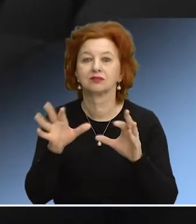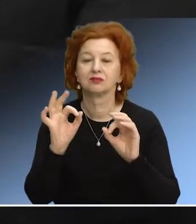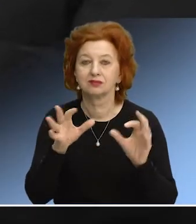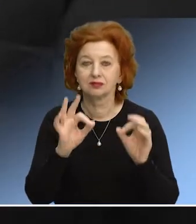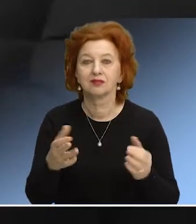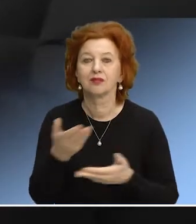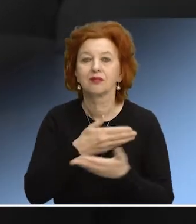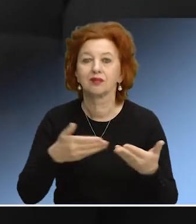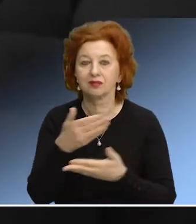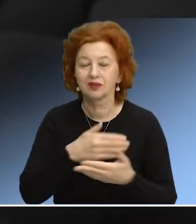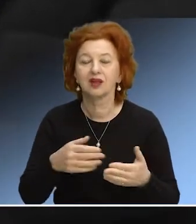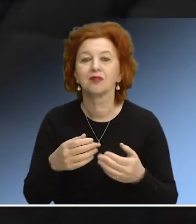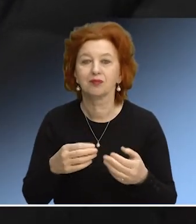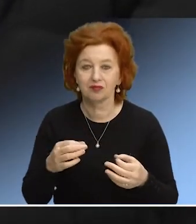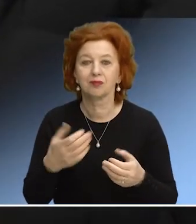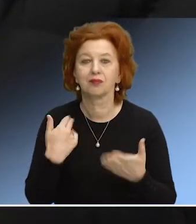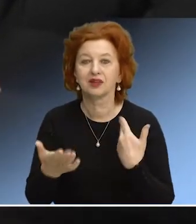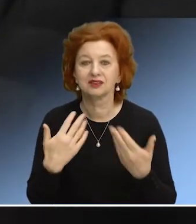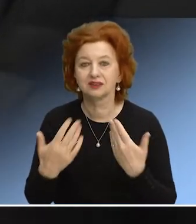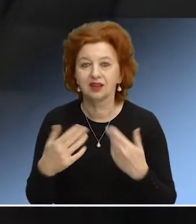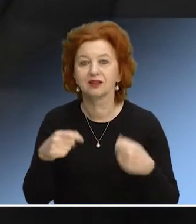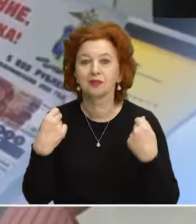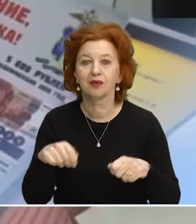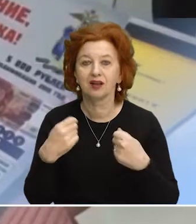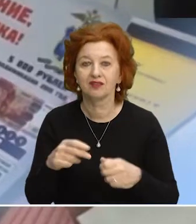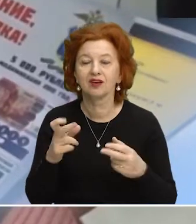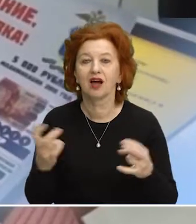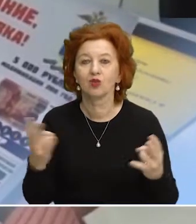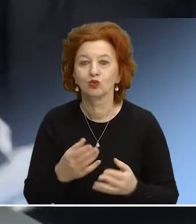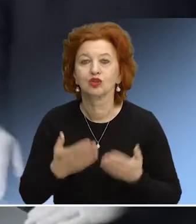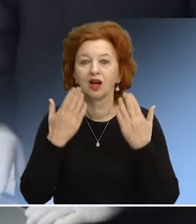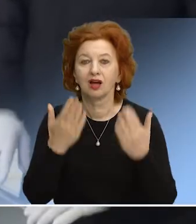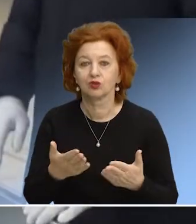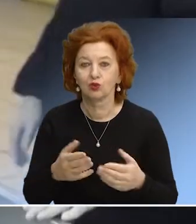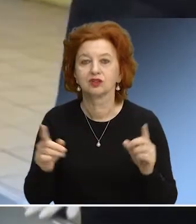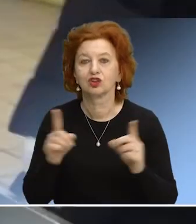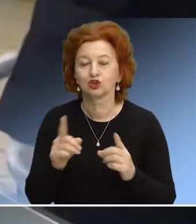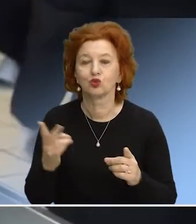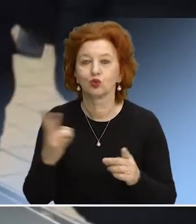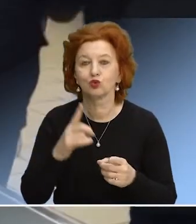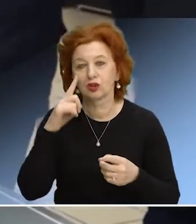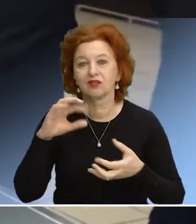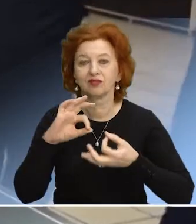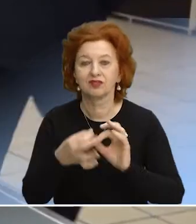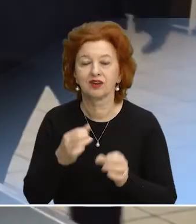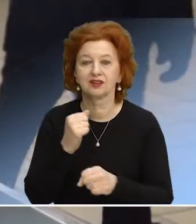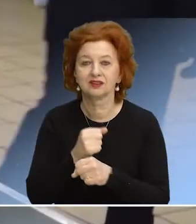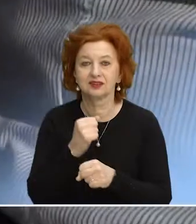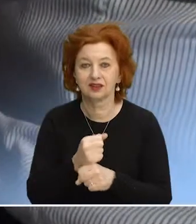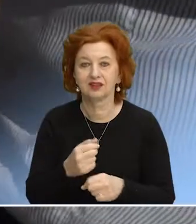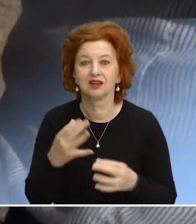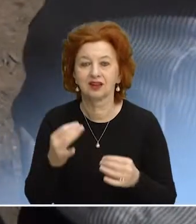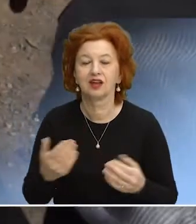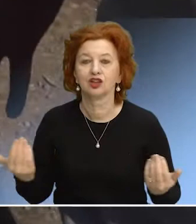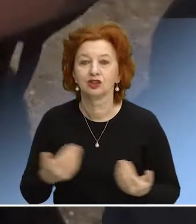профилактические мероприятия и разъяснительные беседы с продавцами о том, как различить фальшивку и что делать в случае ее обнаружения.